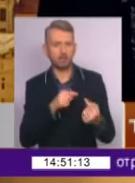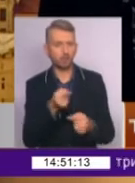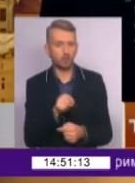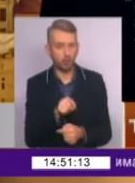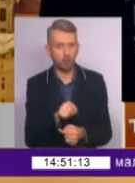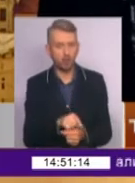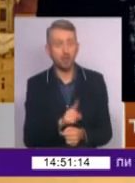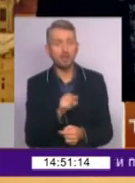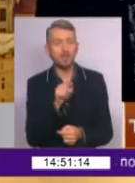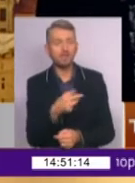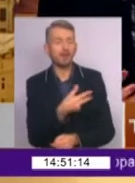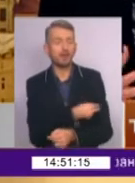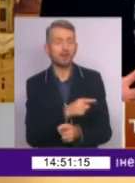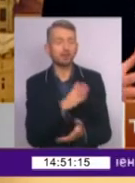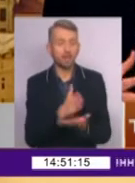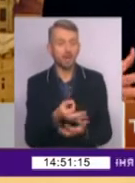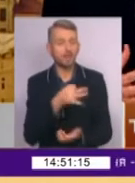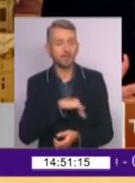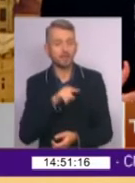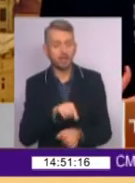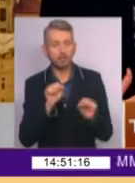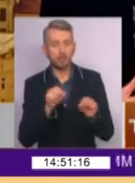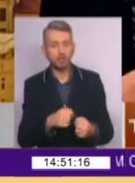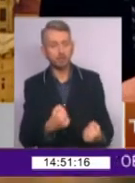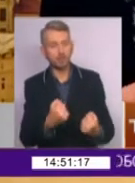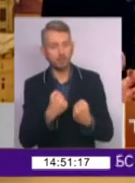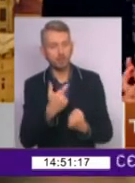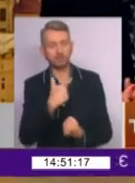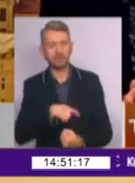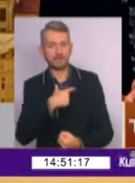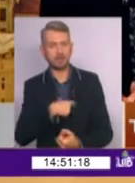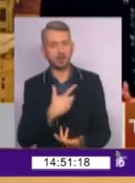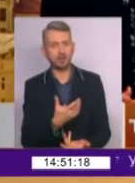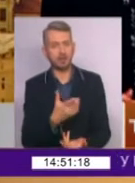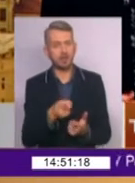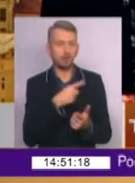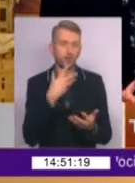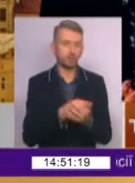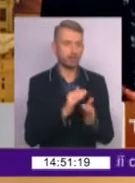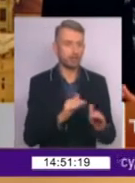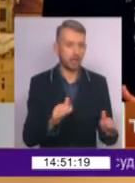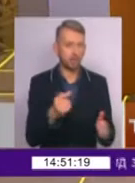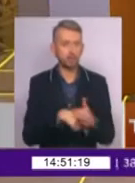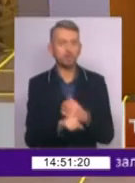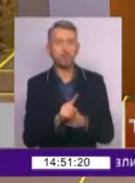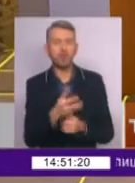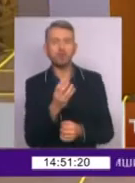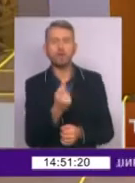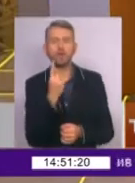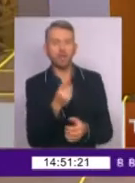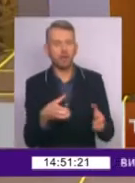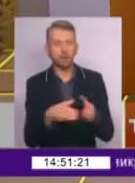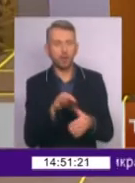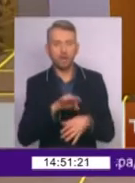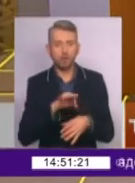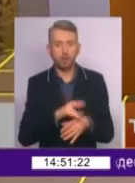хоча б ті вакцини, які є, використавши їх, ми можемо убезпечити себе або своїх дітей. Тому що ще одна категорія